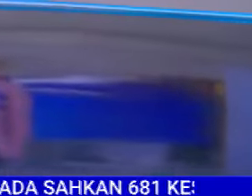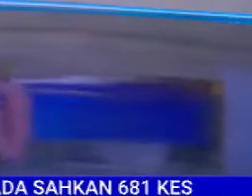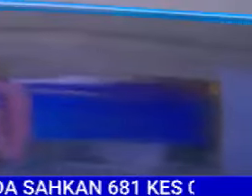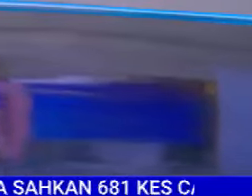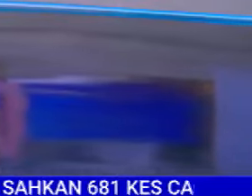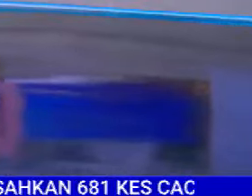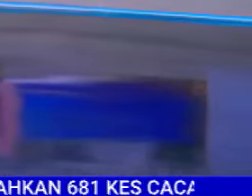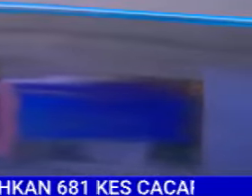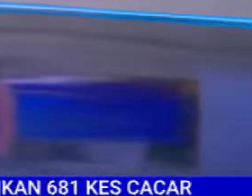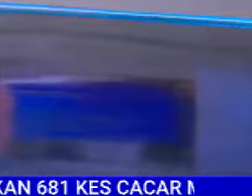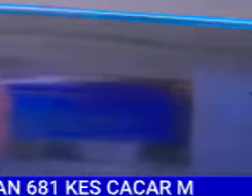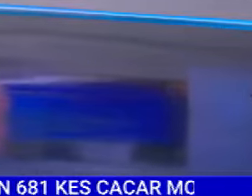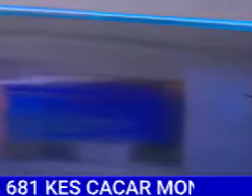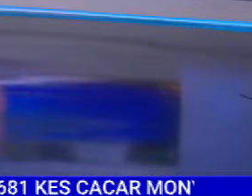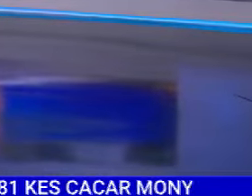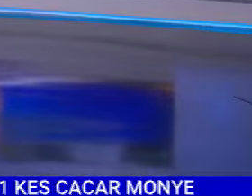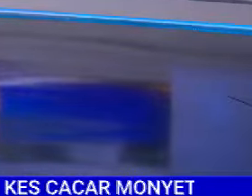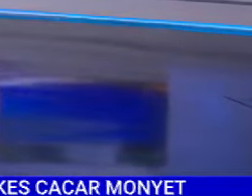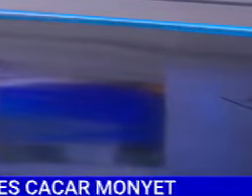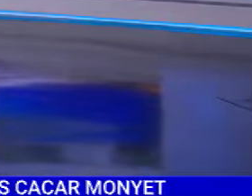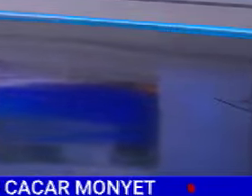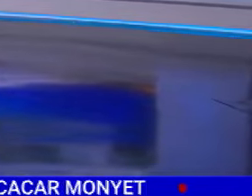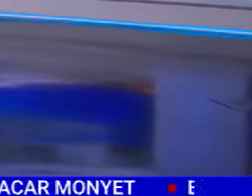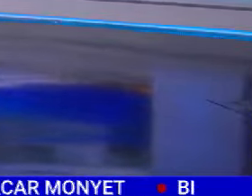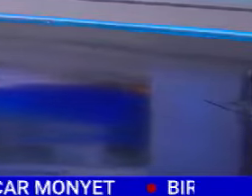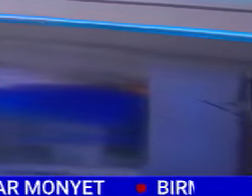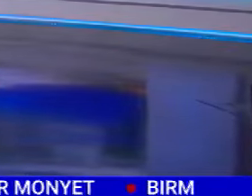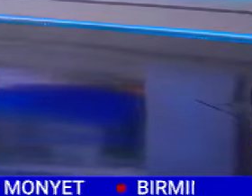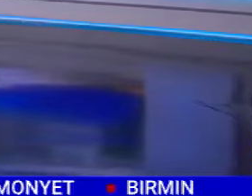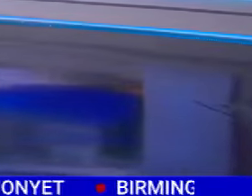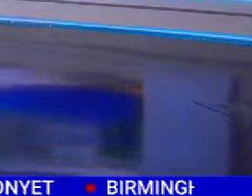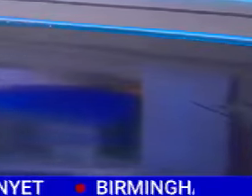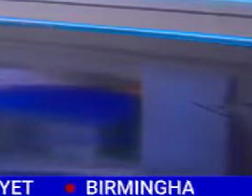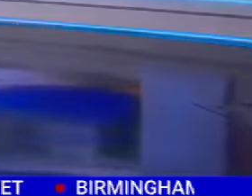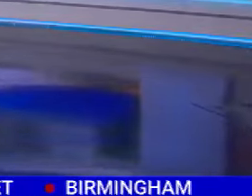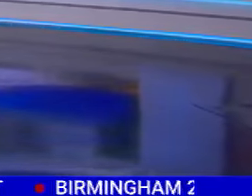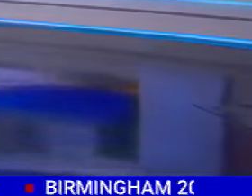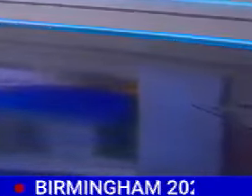perkembangan semasa di tanah air terus saja bersama Shahih silakan Hai cuma kasih Wita